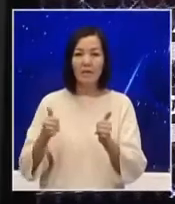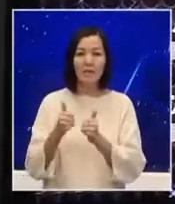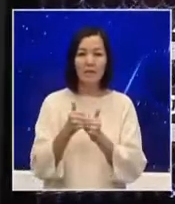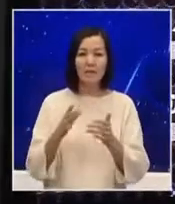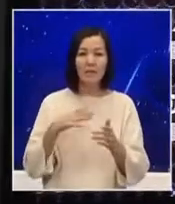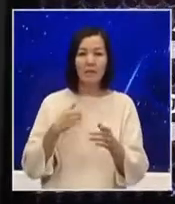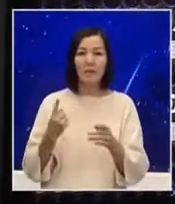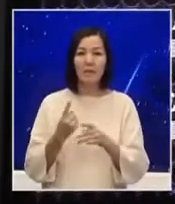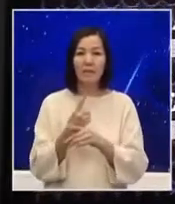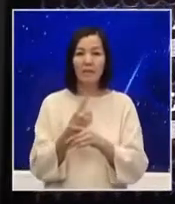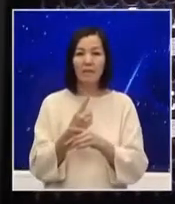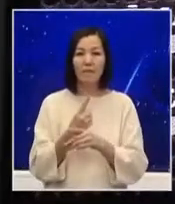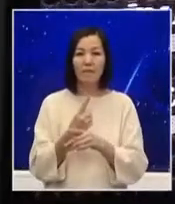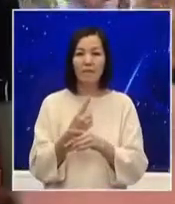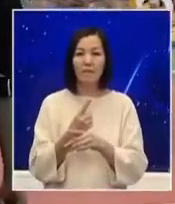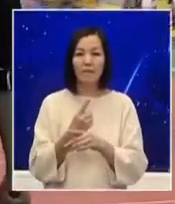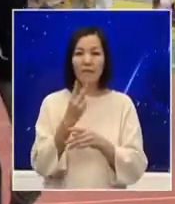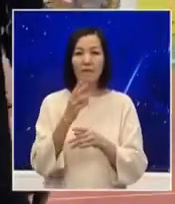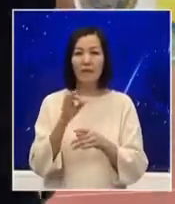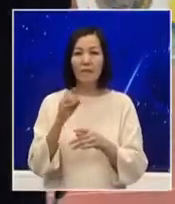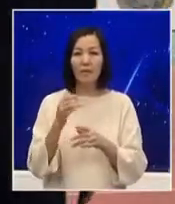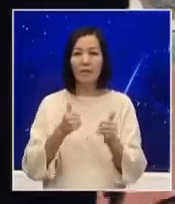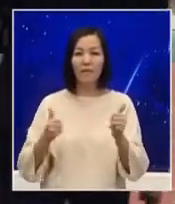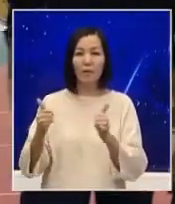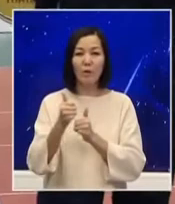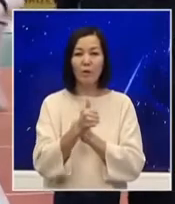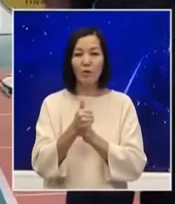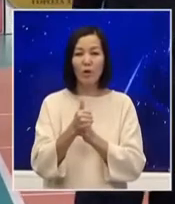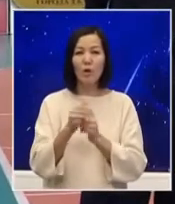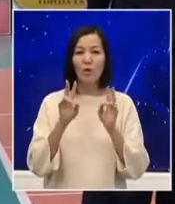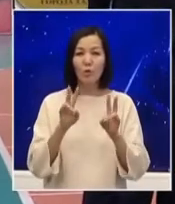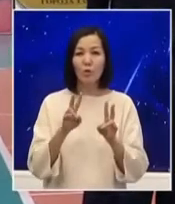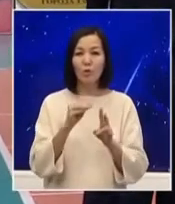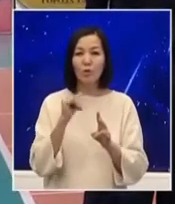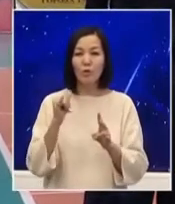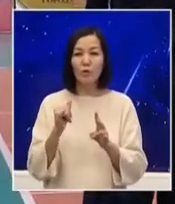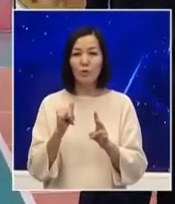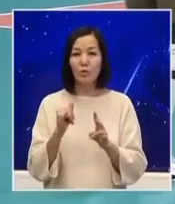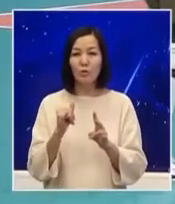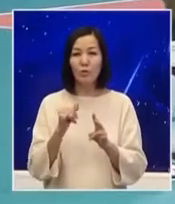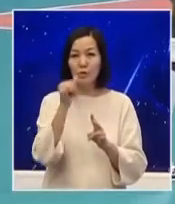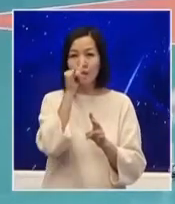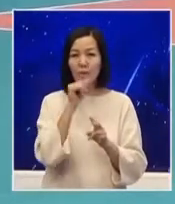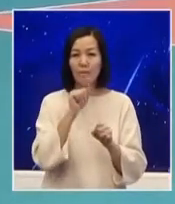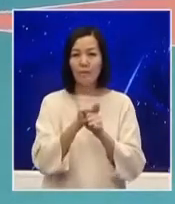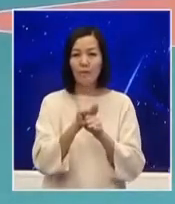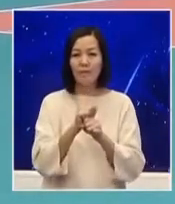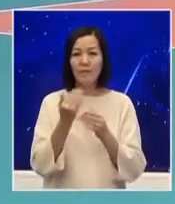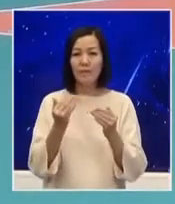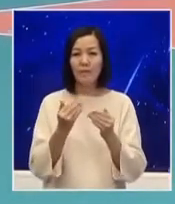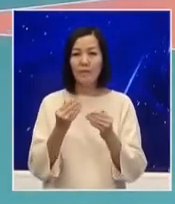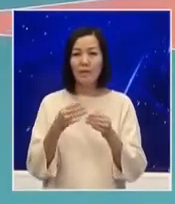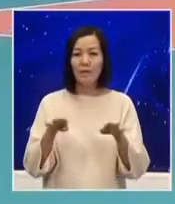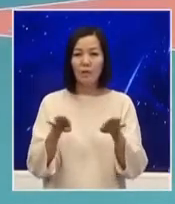и на первых порах заработал отрыв сразу в два мяча. Однако команда ЖТСУ не позволила сопернику диктовать условия. Уже к середине сета счет был